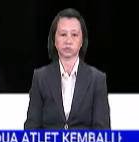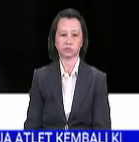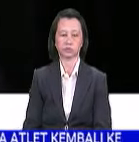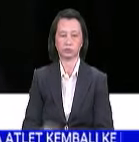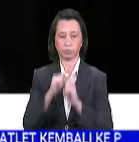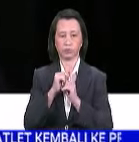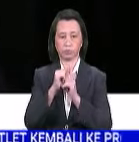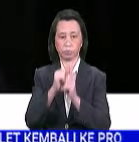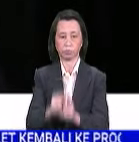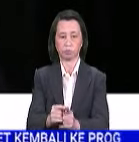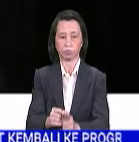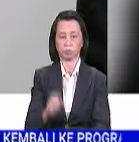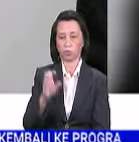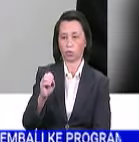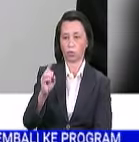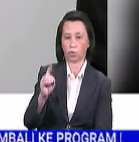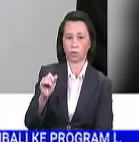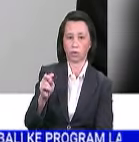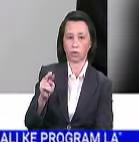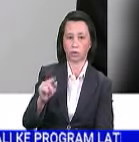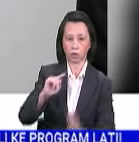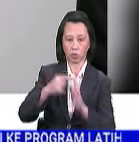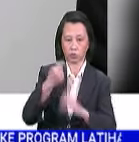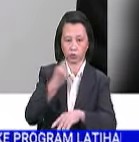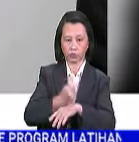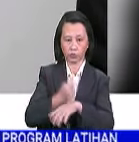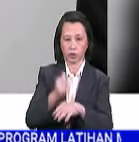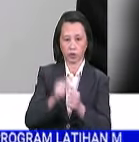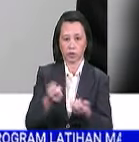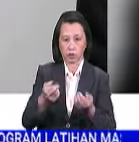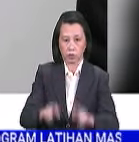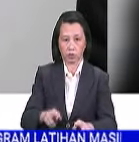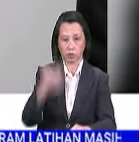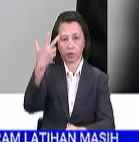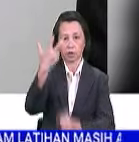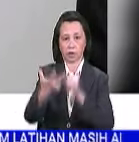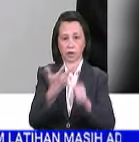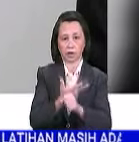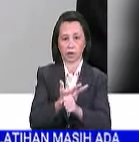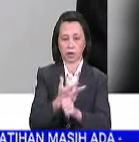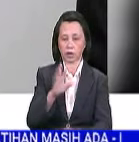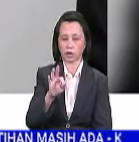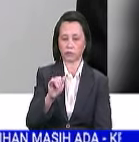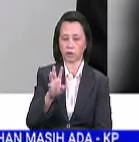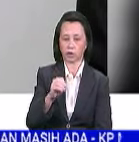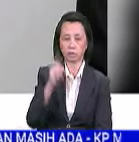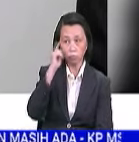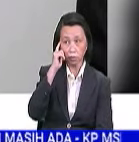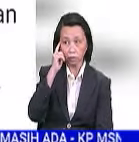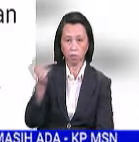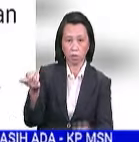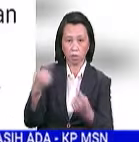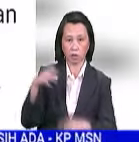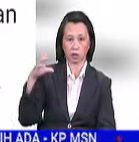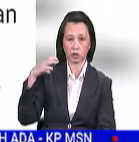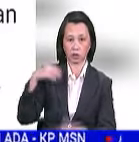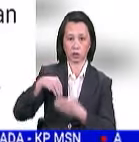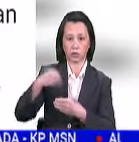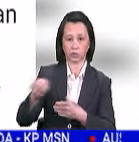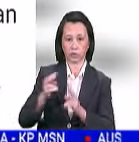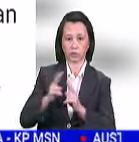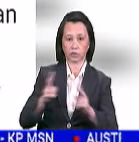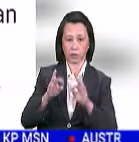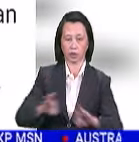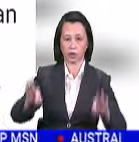Menerusi kenyataannya, O'Donnell yang bakal memulakan tugasnya dengan kontrak selama 3 tahun di FAM menganggap kehadiran jurulatih asing adalah